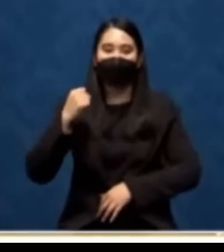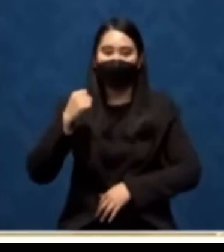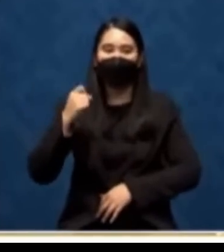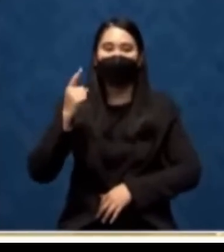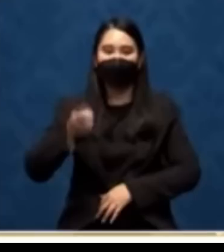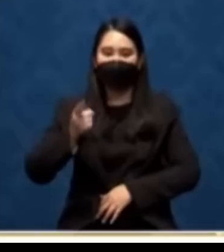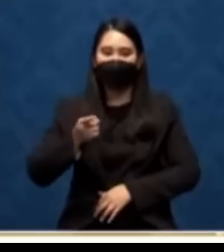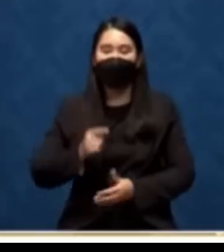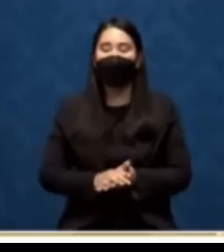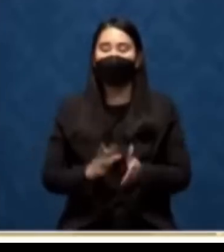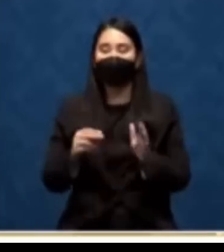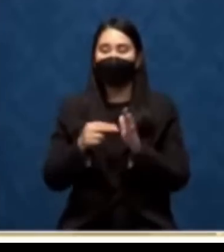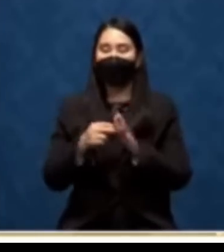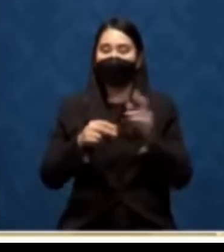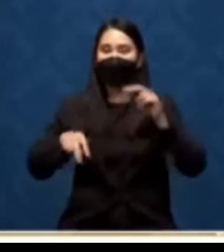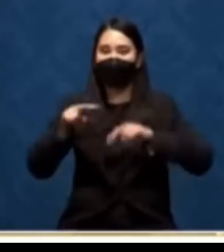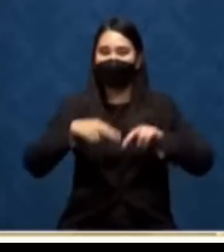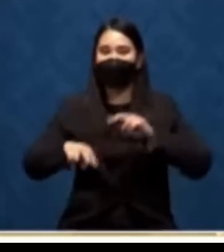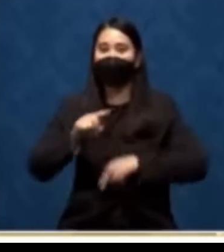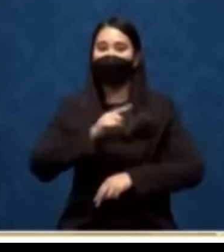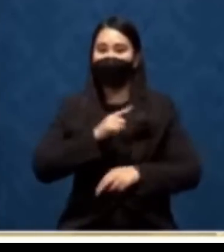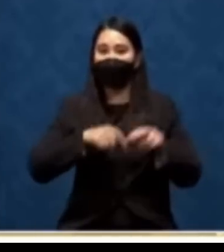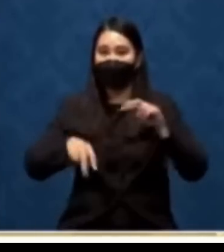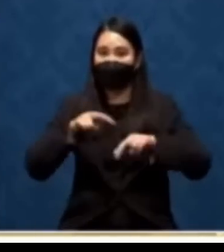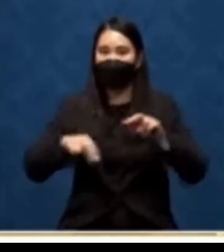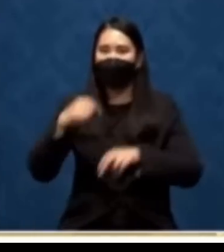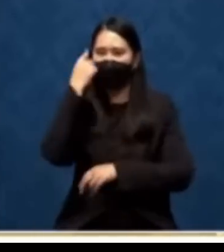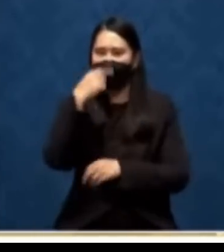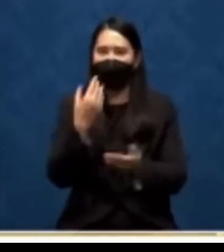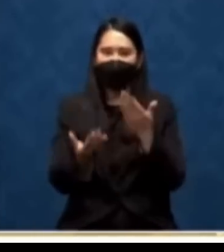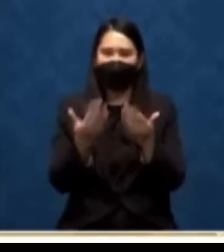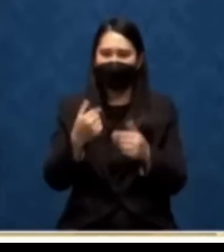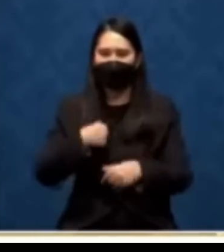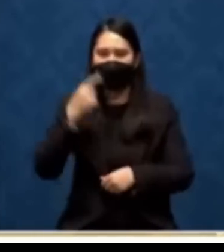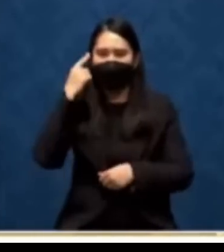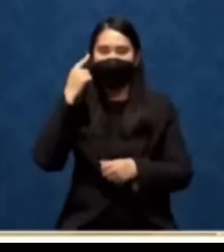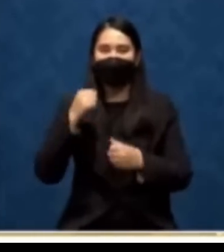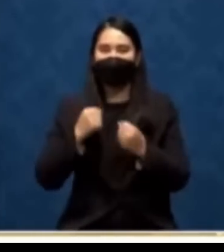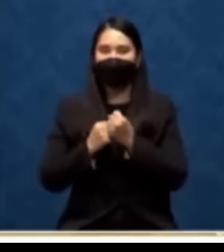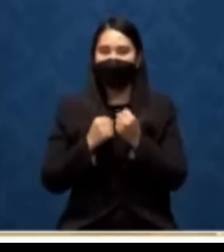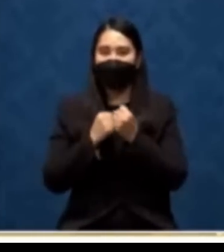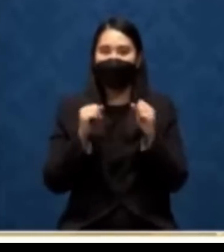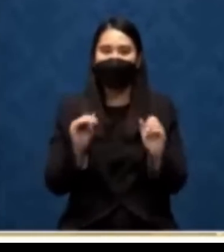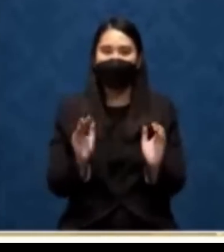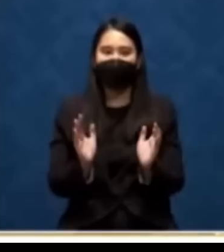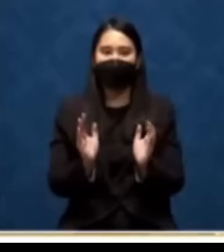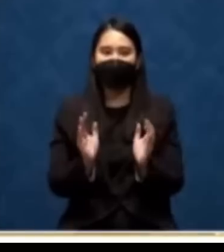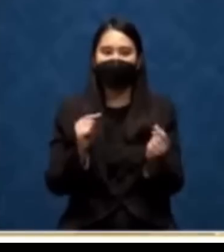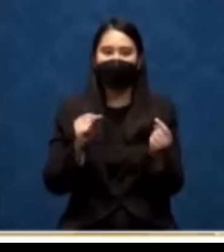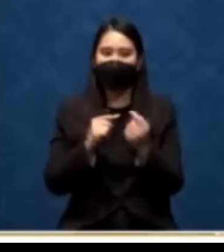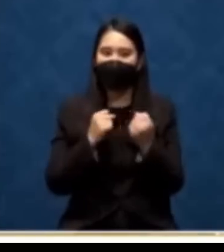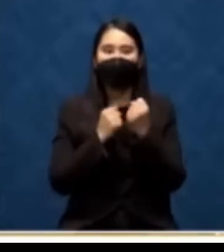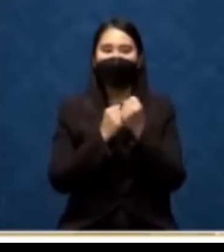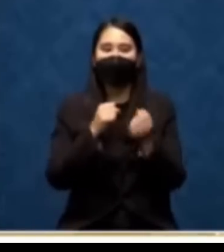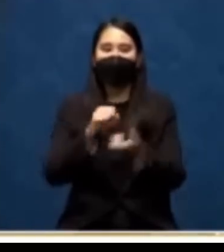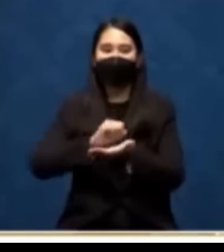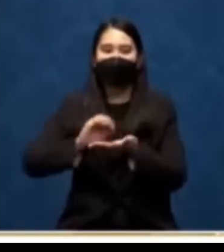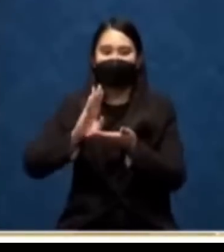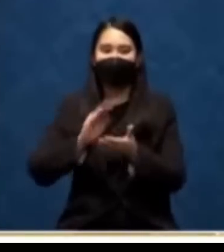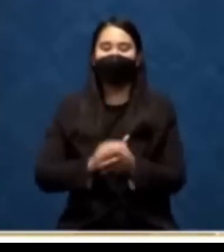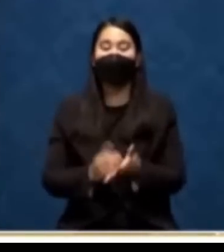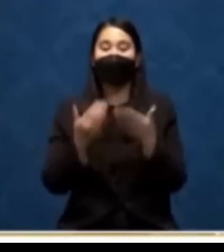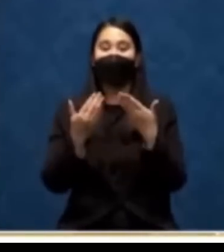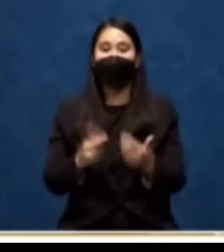ท้ที่ต้องตรวจตราใครๆก็ตามที่พยายามเสือกตัวเองเข้ามาหาสถาบันพระมหากษัตริย์